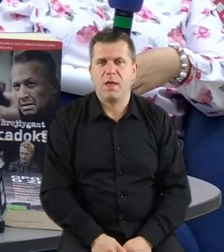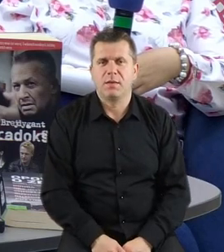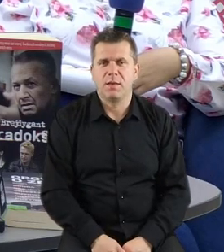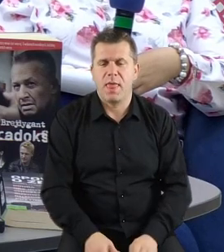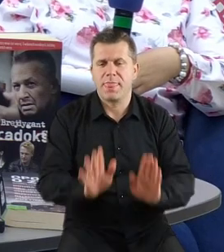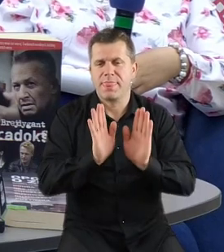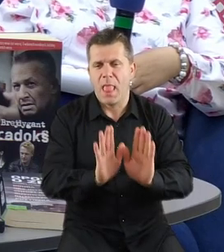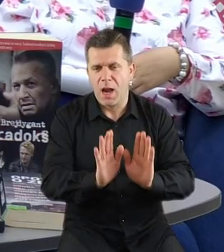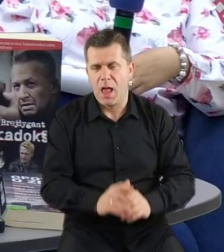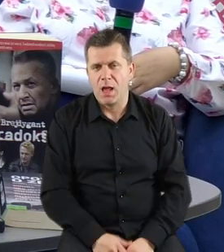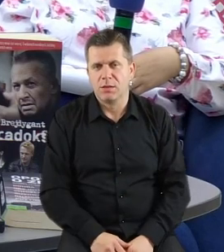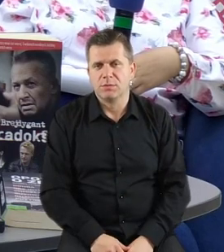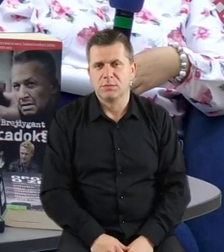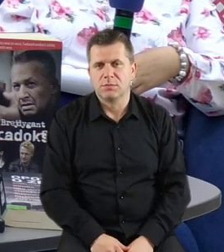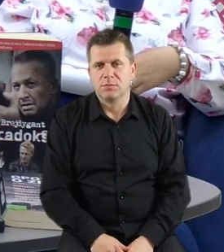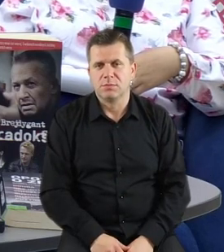na razie, no ale